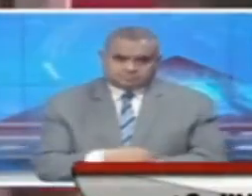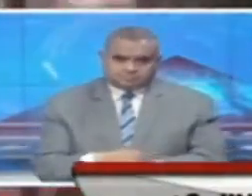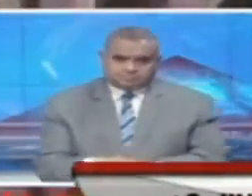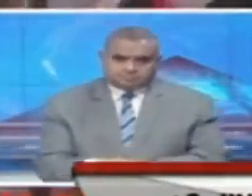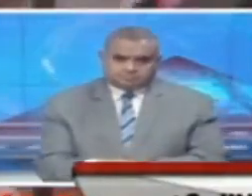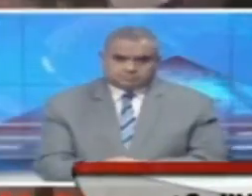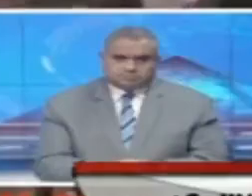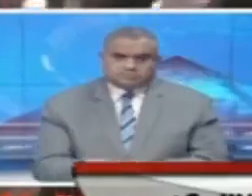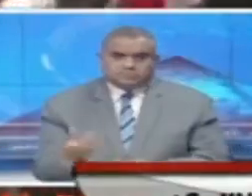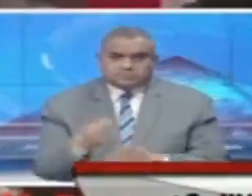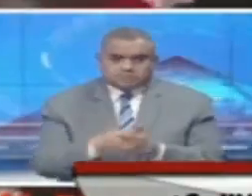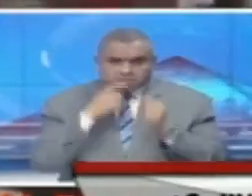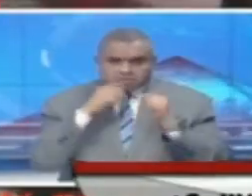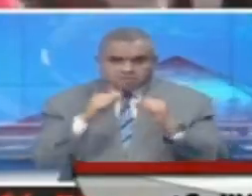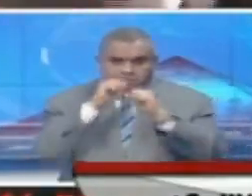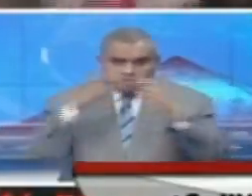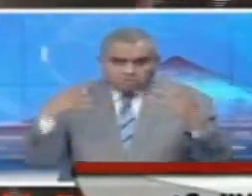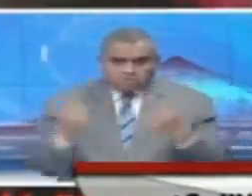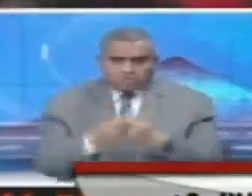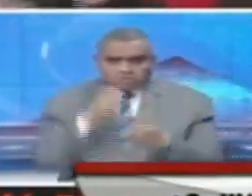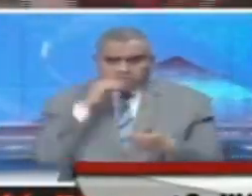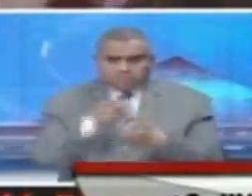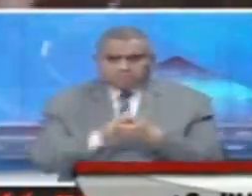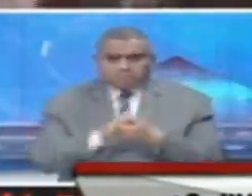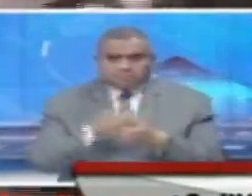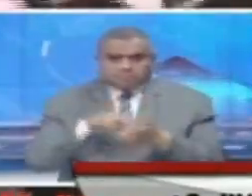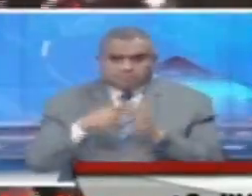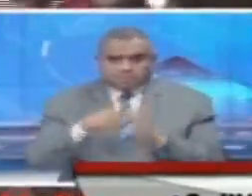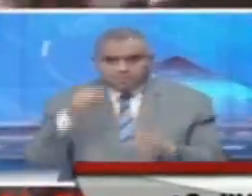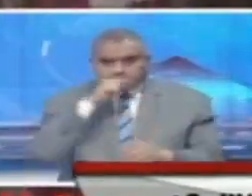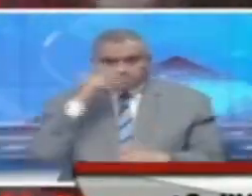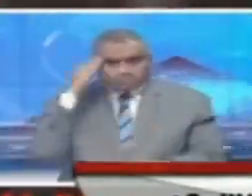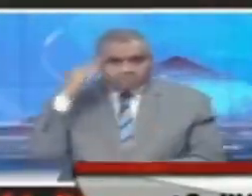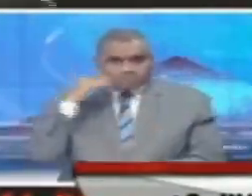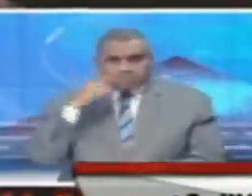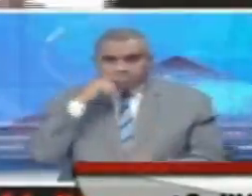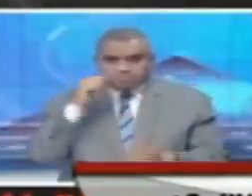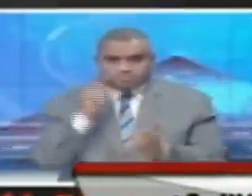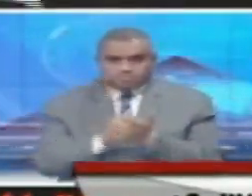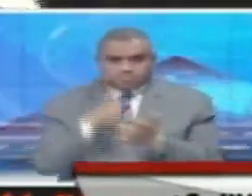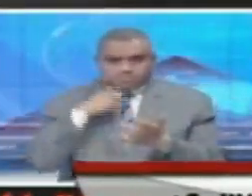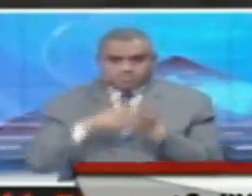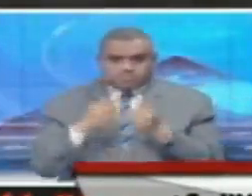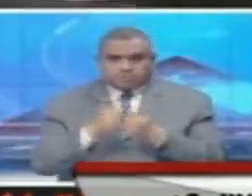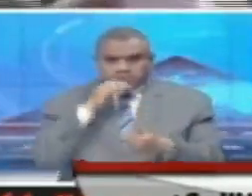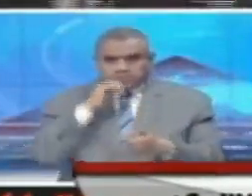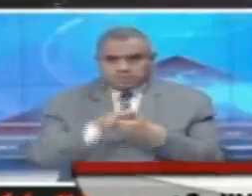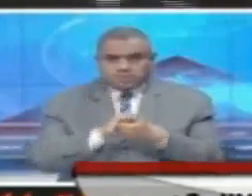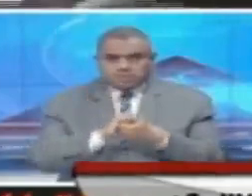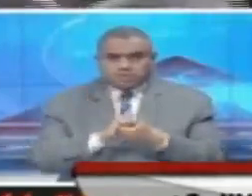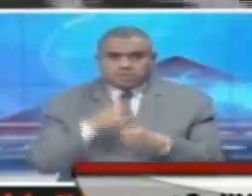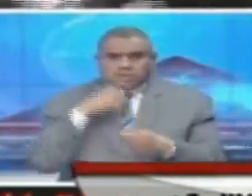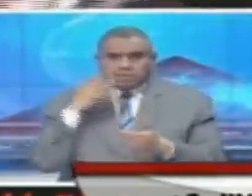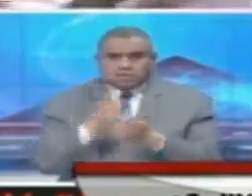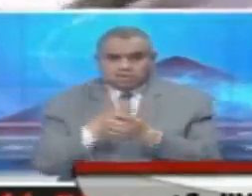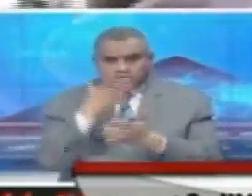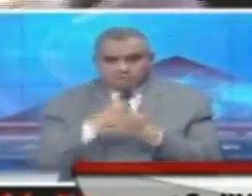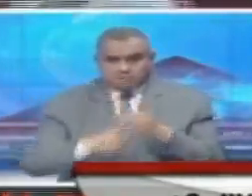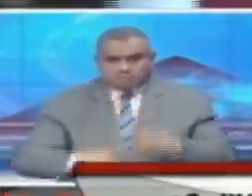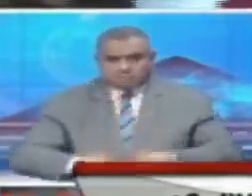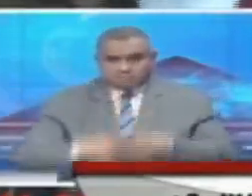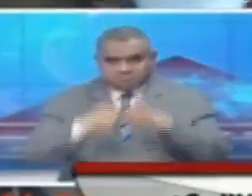هي الثورة، والثورة هي المرأة المصرية. على وطنها خافت وعلى أبنائها